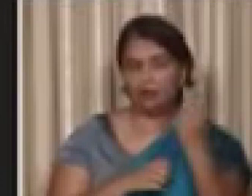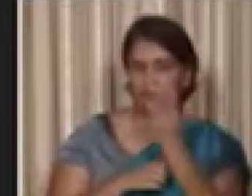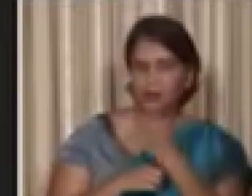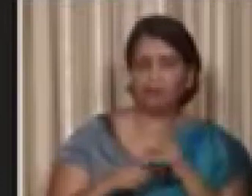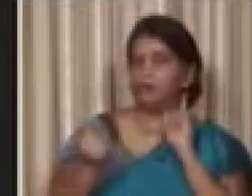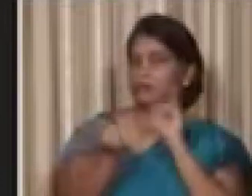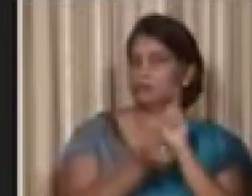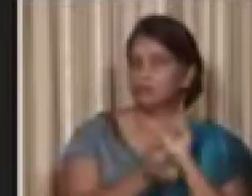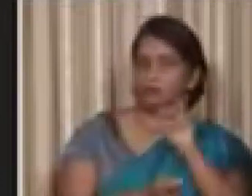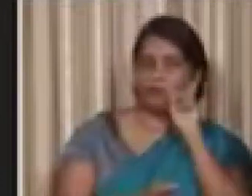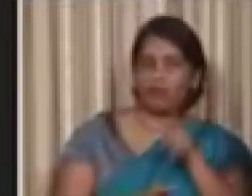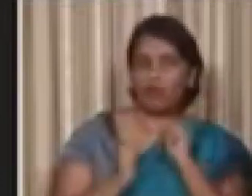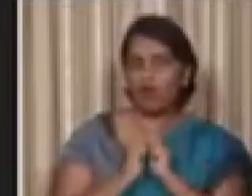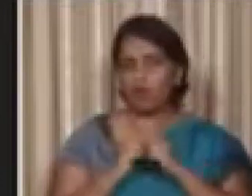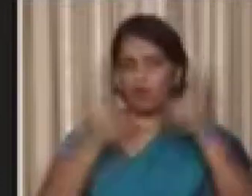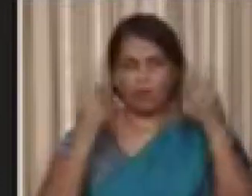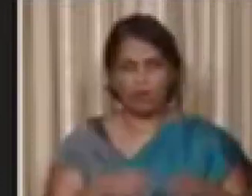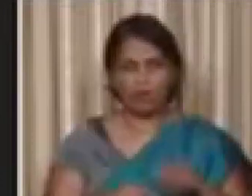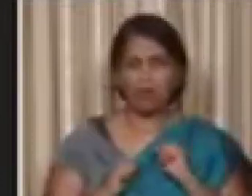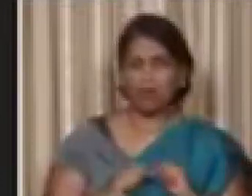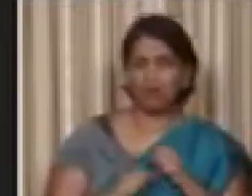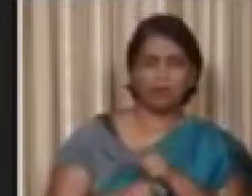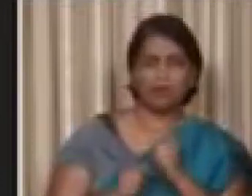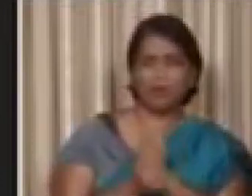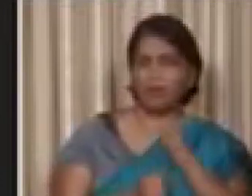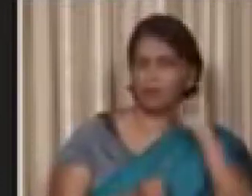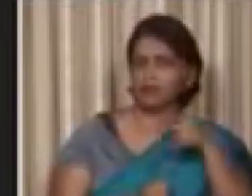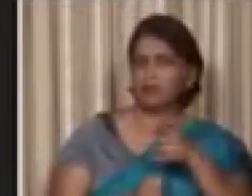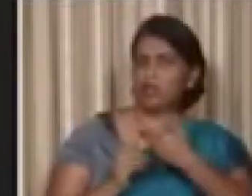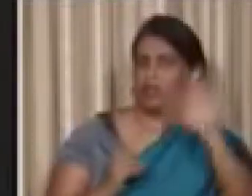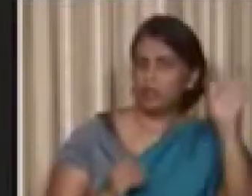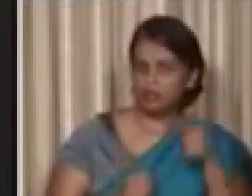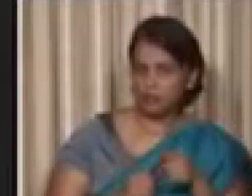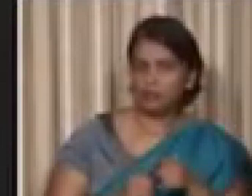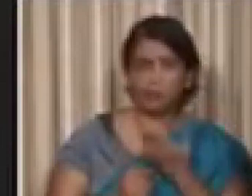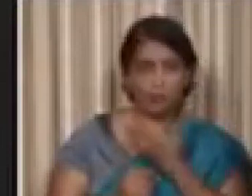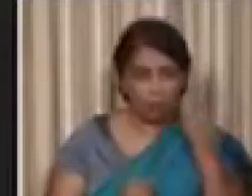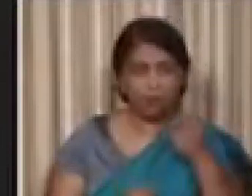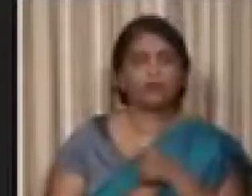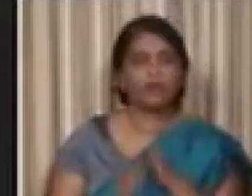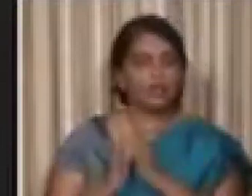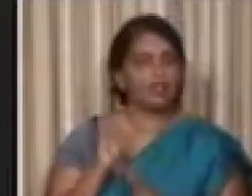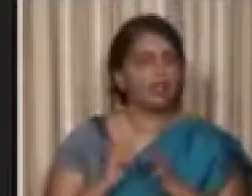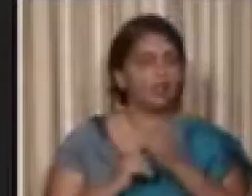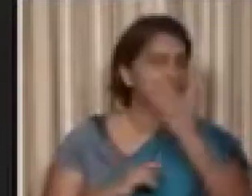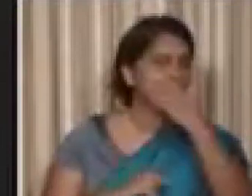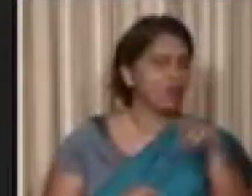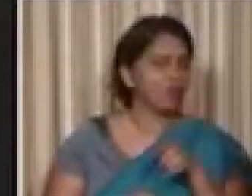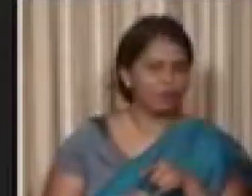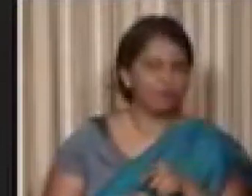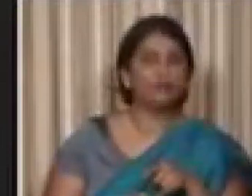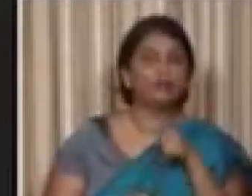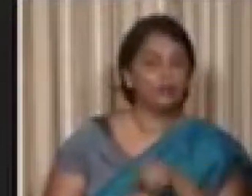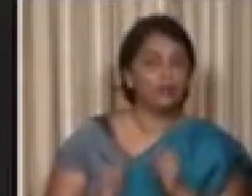මුණ ගැහිලා බලනවා මේ කොහොමද කඩාකප්පල් කරන්නේ, කොහොමද මේ පොලිස්පතිවරය අයින් කරන්නේ, පුළුවන් නම් කොහොමද මේ ඇමතිවරයත් අයින් කරන්නේ, කොහොමද